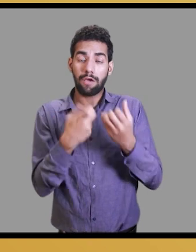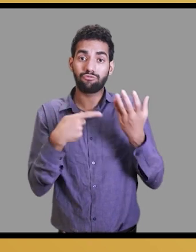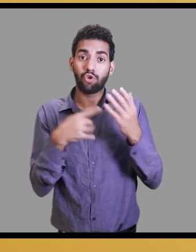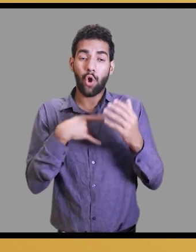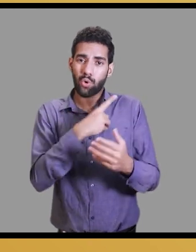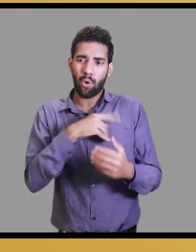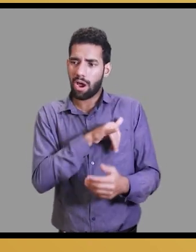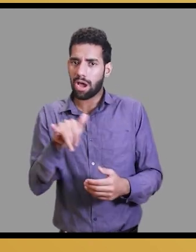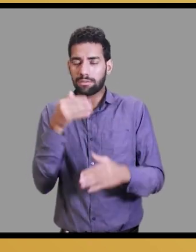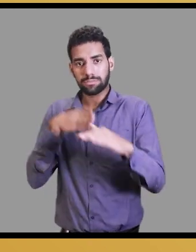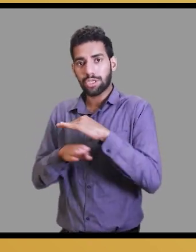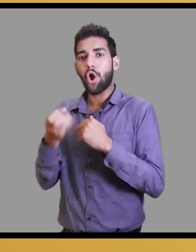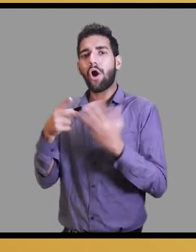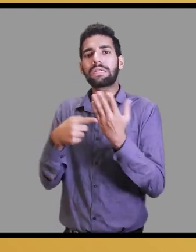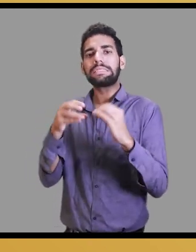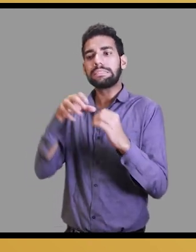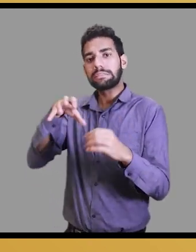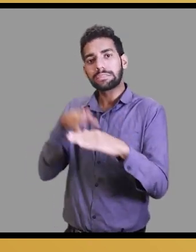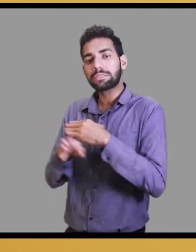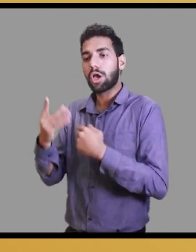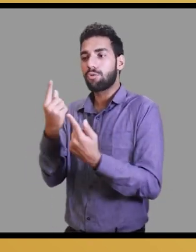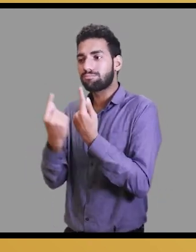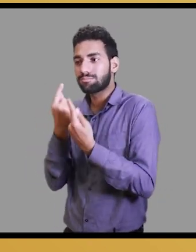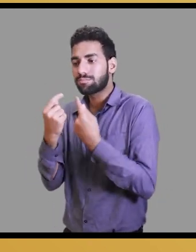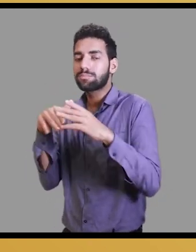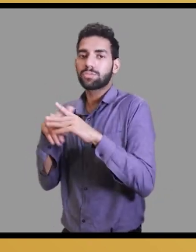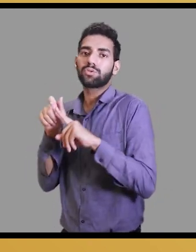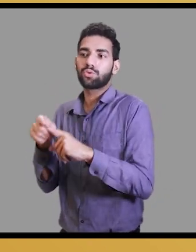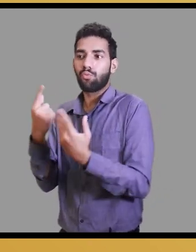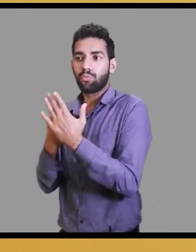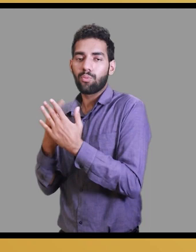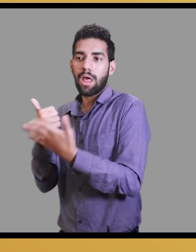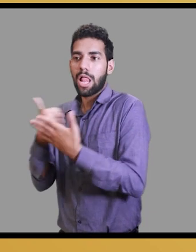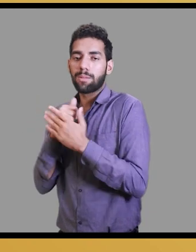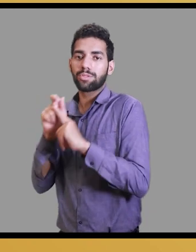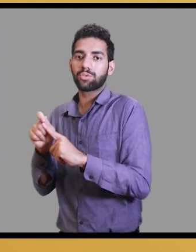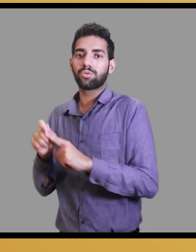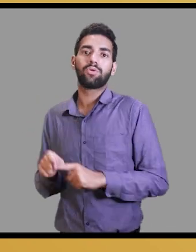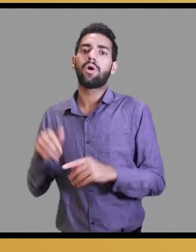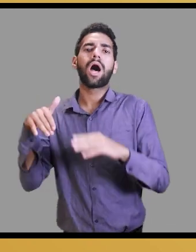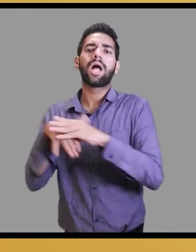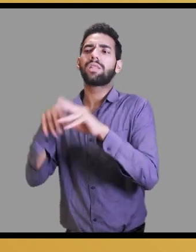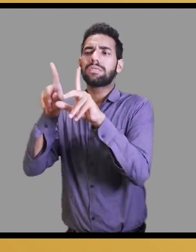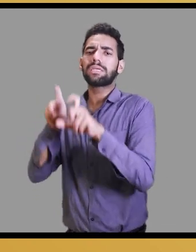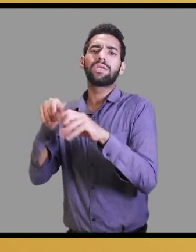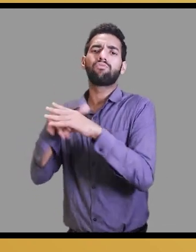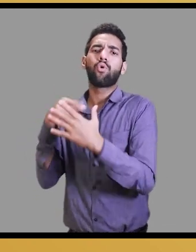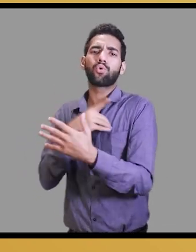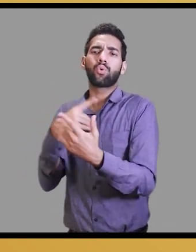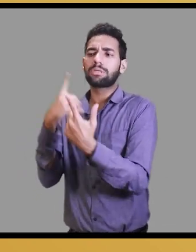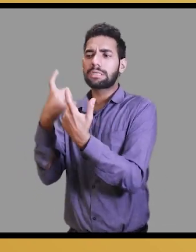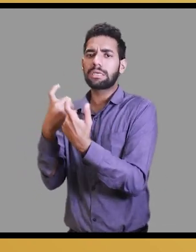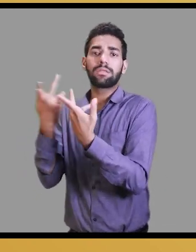قریبی ڈاکٹر یا ٹی بی کے سینٹر کے اوپر جا کر اپنا چیک اپ کرانا چاہیے۔ اب چیک اپ کے اندر کون سے ایسے ٹیسٹ ہیں جو کنفرمیٹری ہوتے ہیں، تو ڈاکٹر